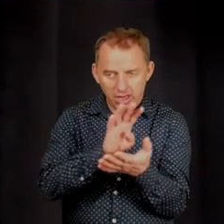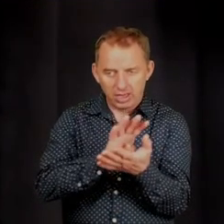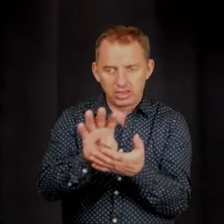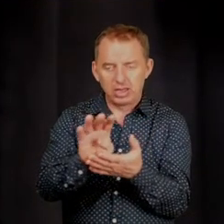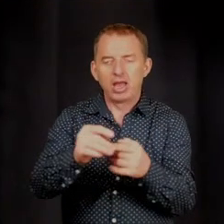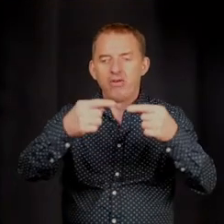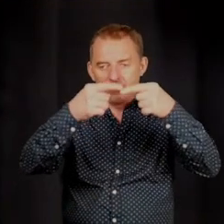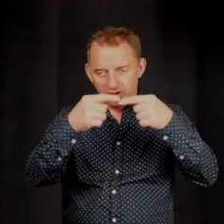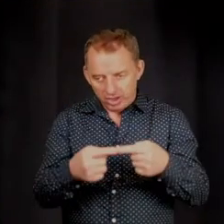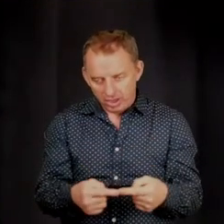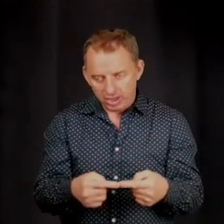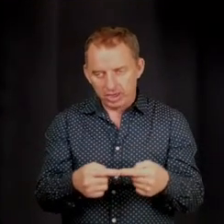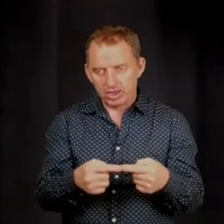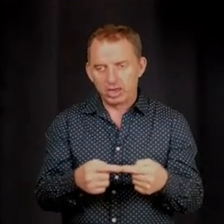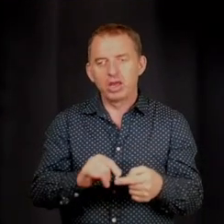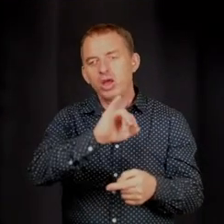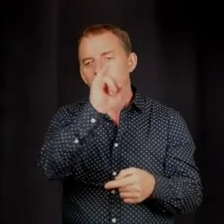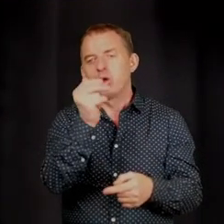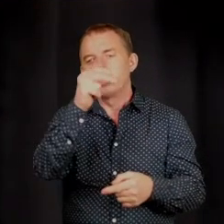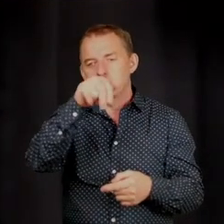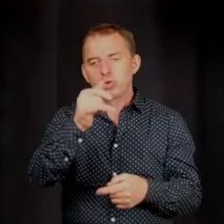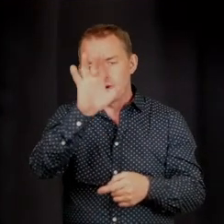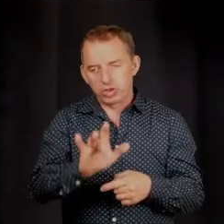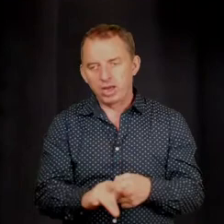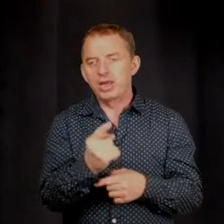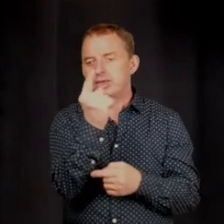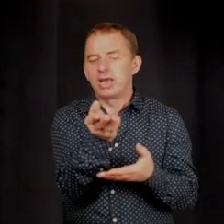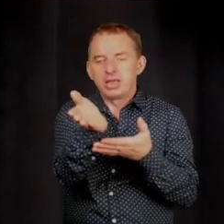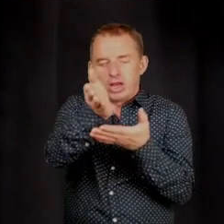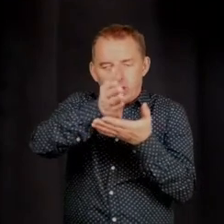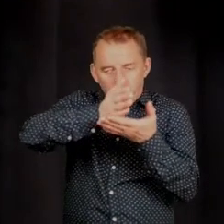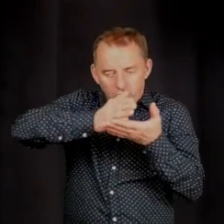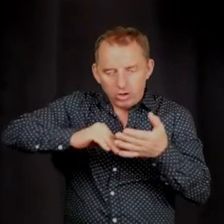14 wersecie księga Judy ma tylko jeden rozdział i